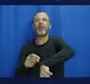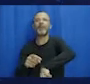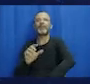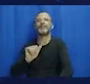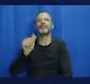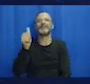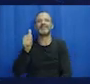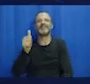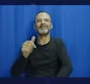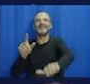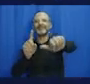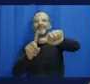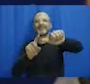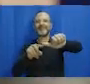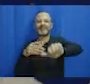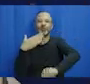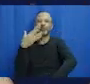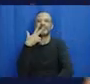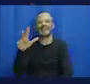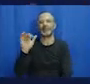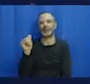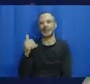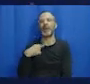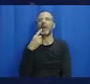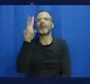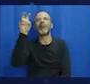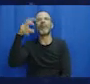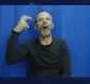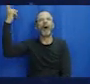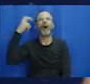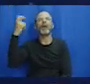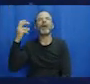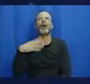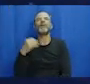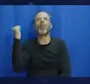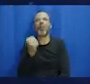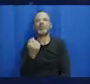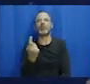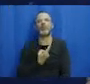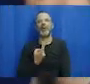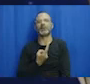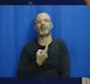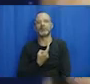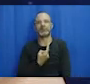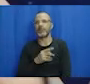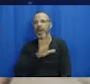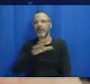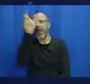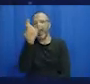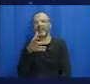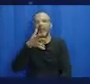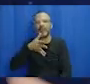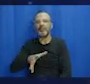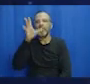الأول لأستاذ شحادي إنه هو تصريح عنصري مزبوط، تقول إنه العرب طبعهن إنهن بكتلوا بعض، فش بني آدم بخلق بيده سلاح يعني، شوف أنت